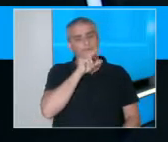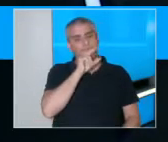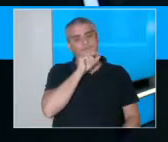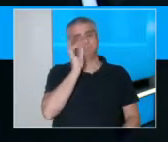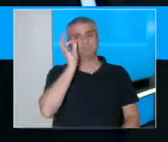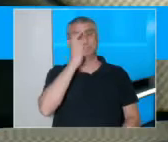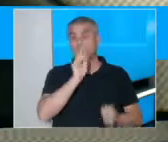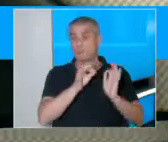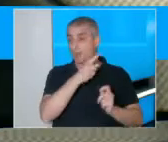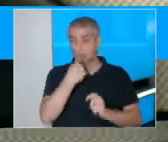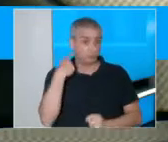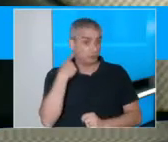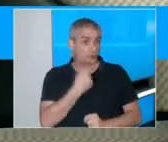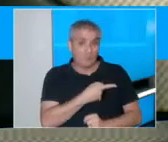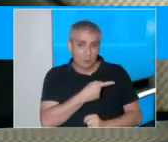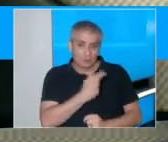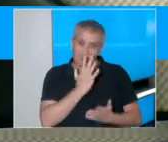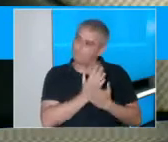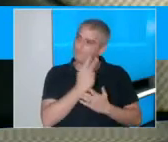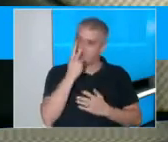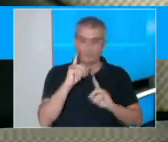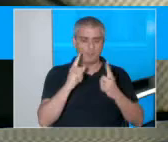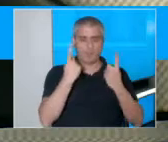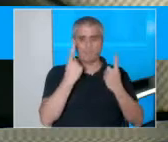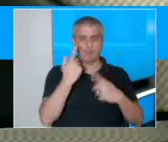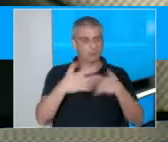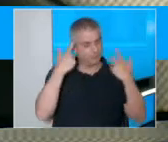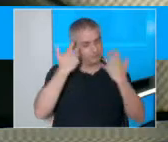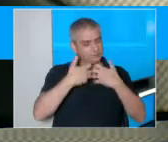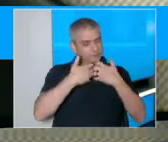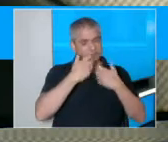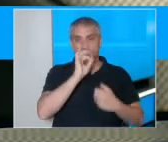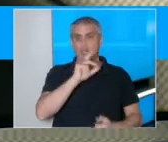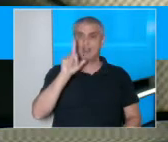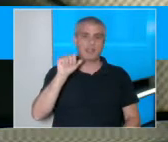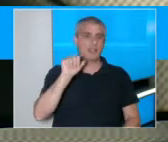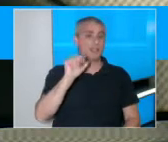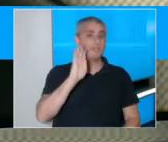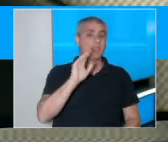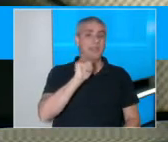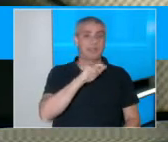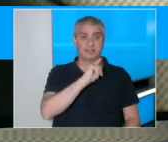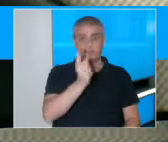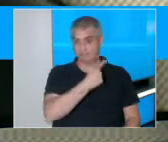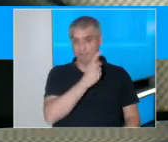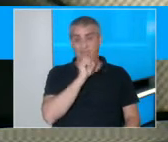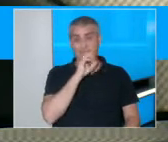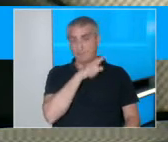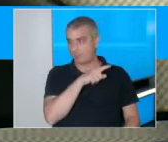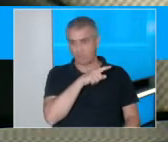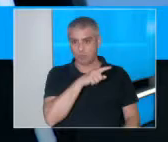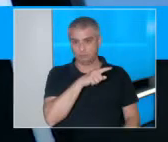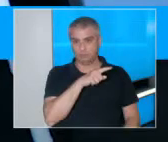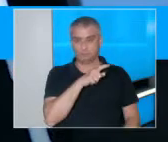משמית את הפרקליטות. אתה שומע אותם, אתה רואה מה עובר בגלגלי המוח של יד בן ארי וכל החבר'ה שם, וגם ההדלפות